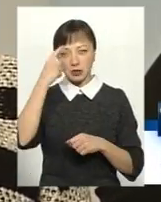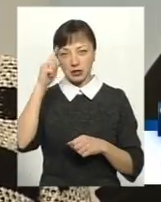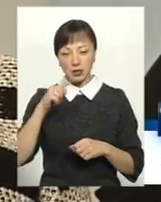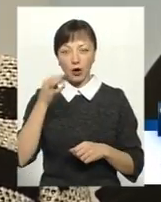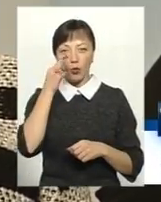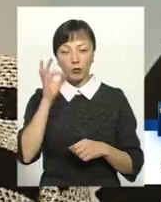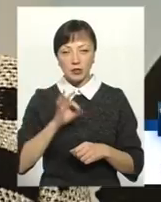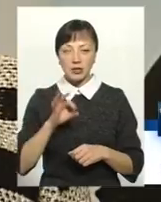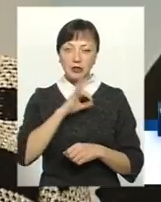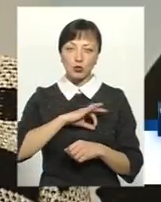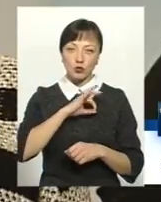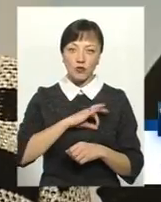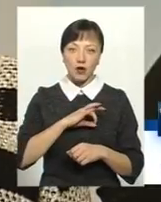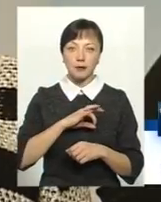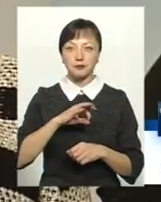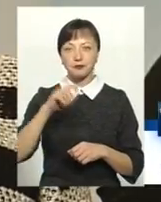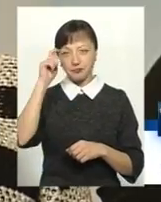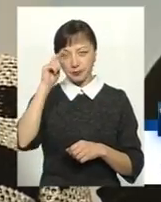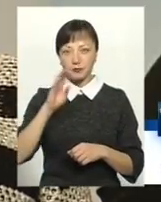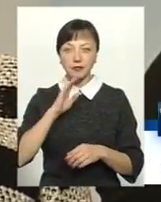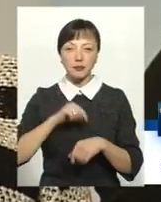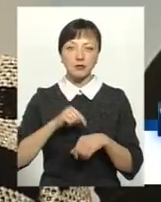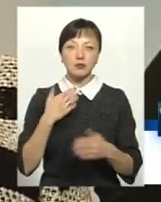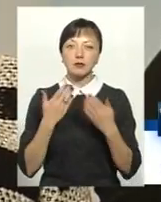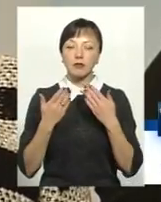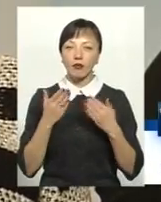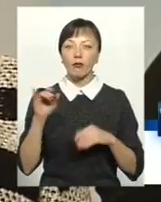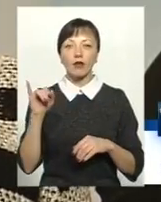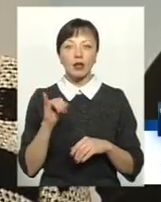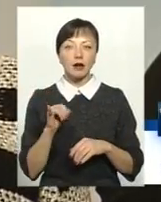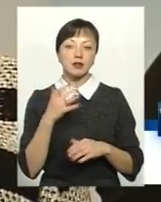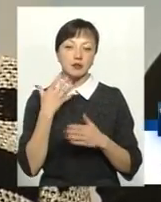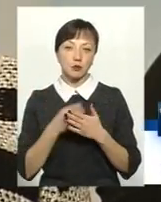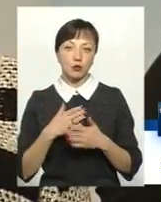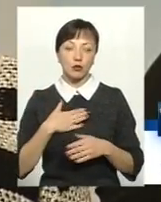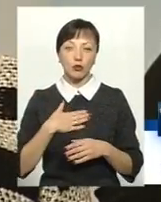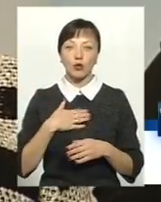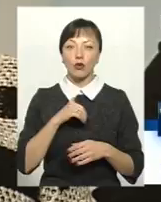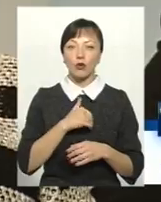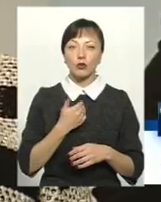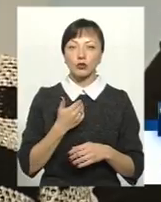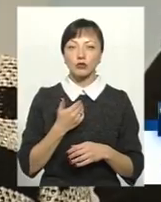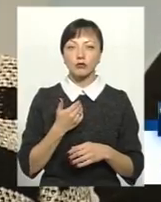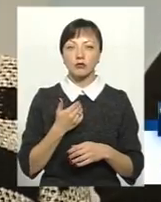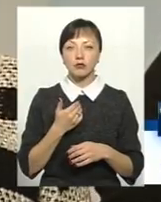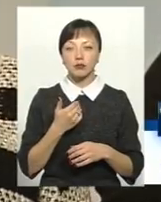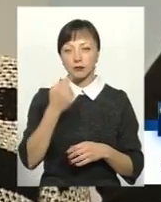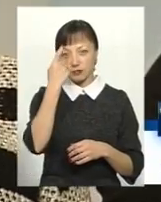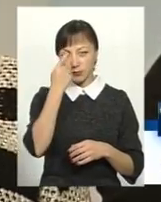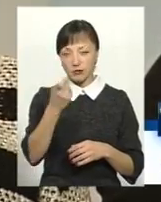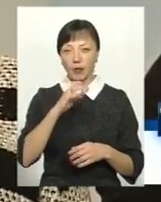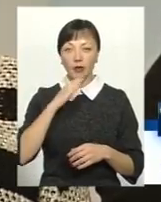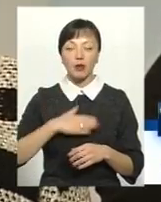та вміння щодо застосування гендерного чутливого підходу. І зі своєї сторони я хочу привернути увагу і для